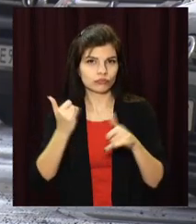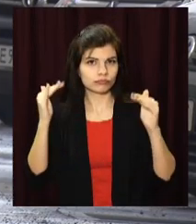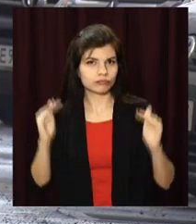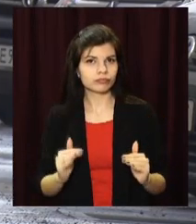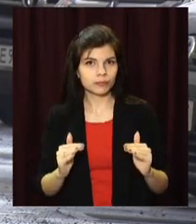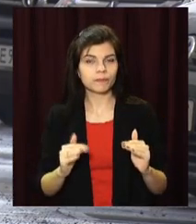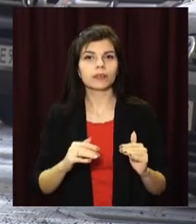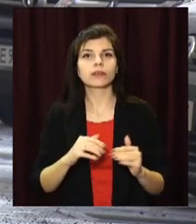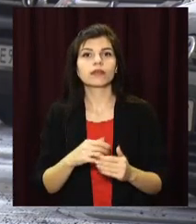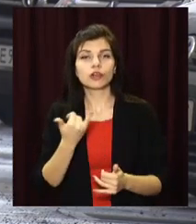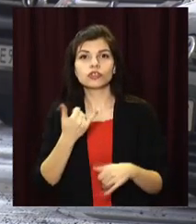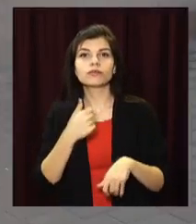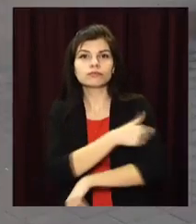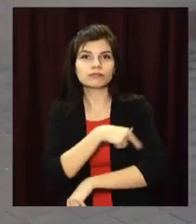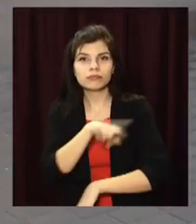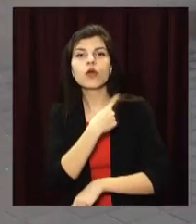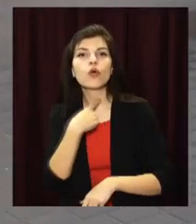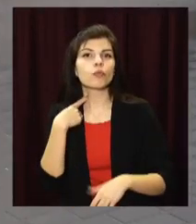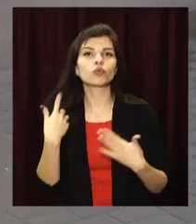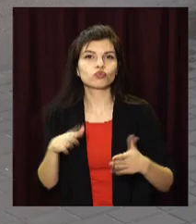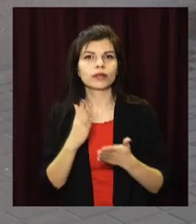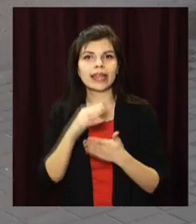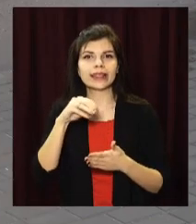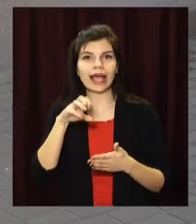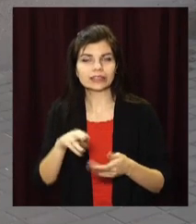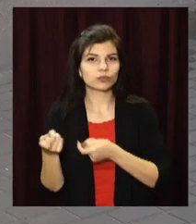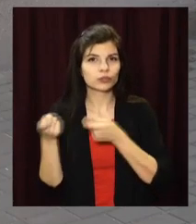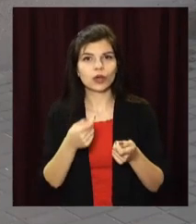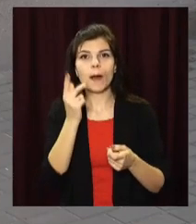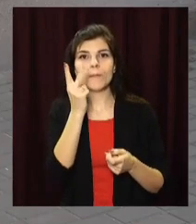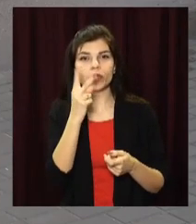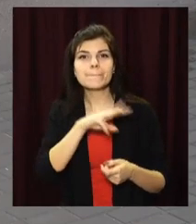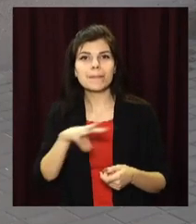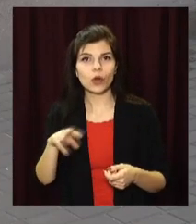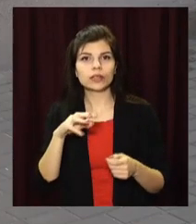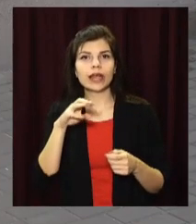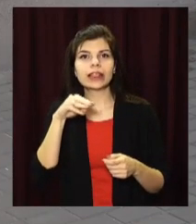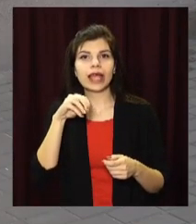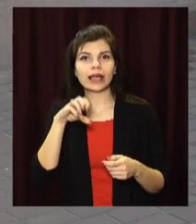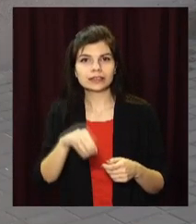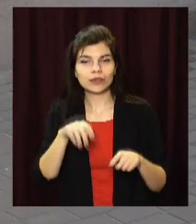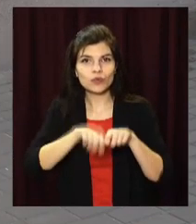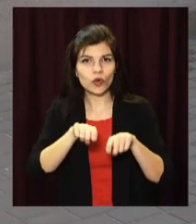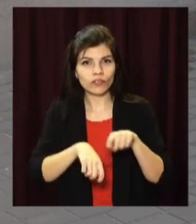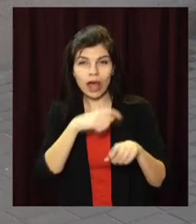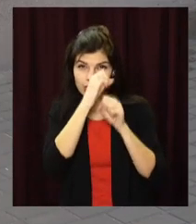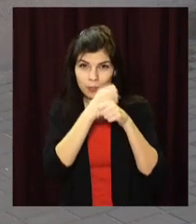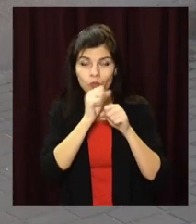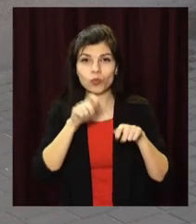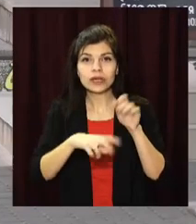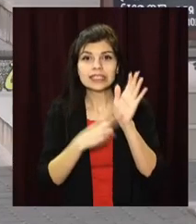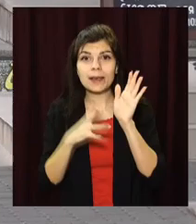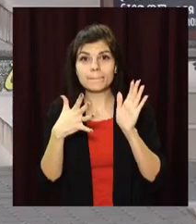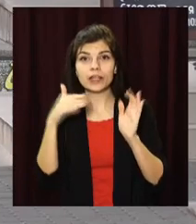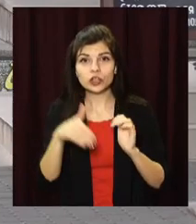лікарі нині забезпечені тестами. Спочатку 2021 року вже завезли 1,5 мільйона тест-систем. Лабораторії ж можуть проводити